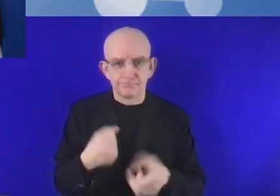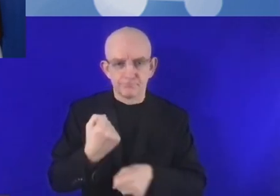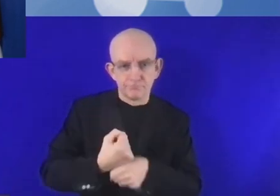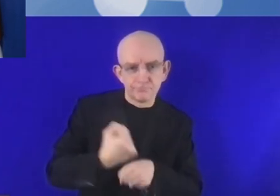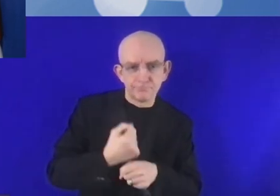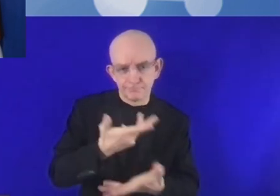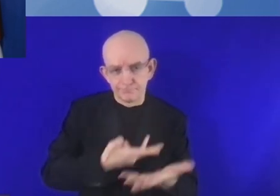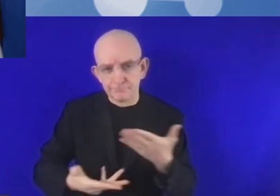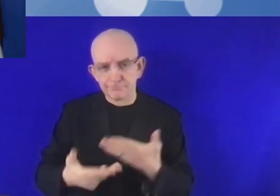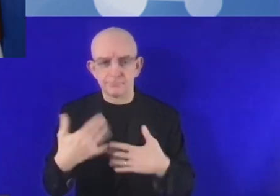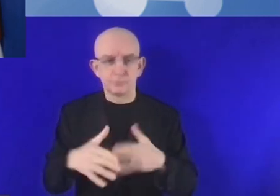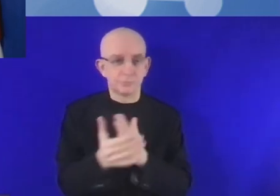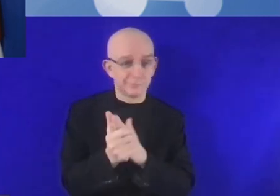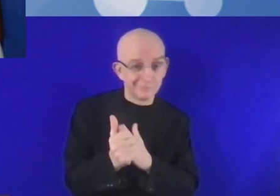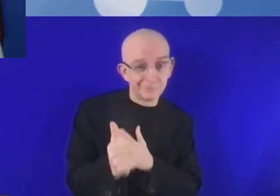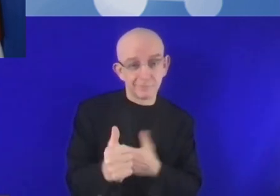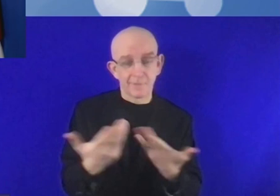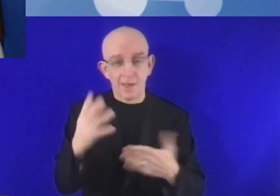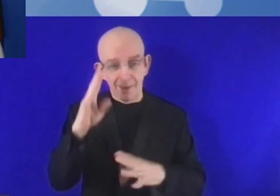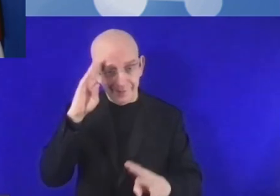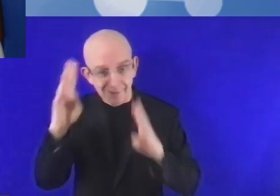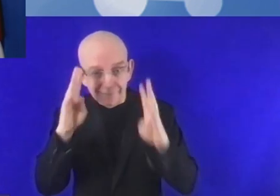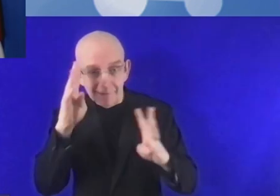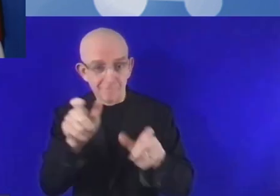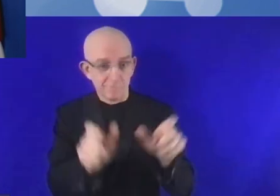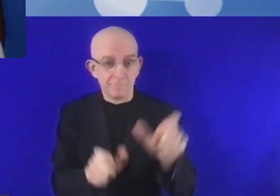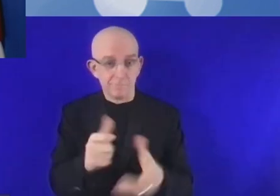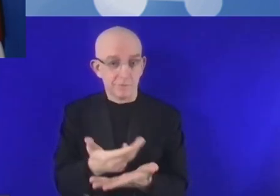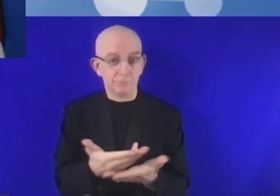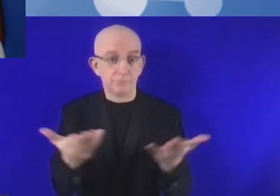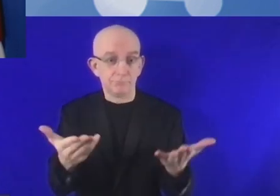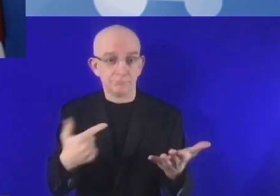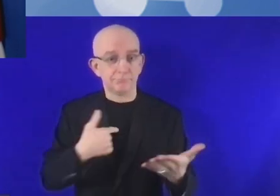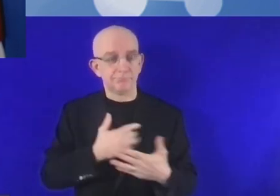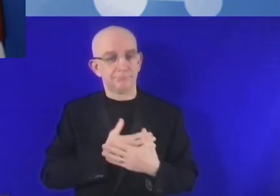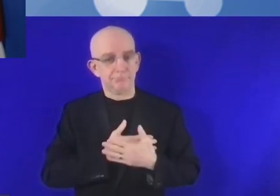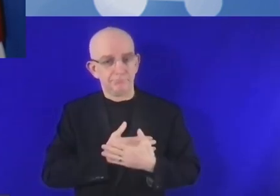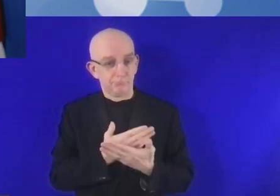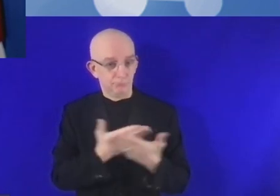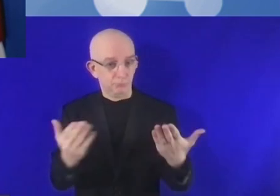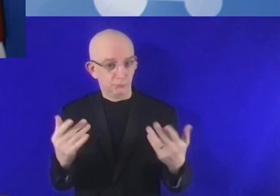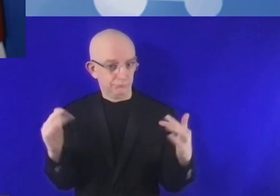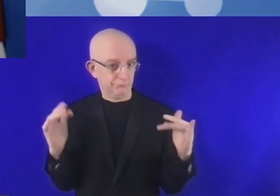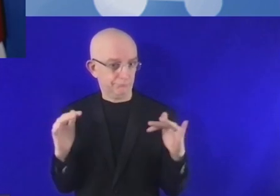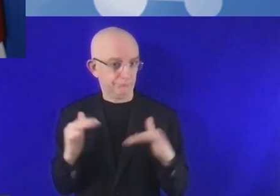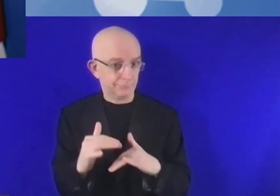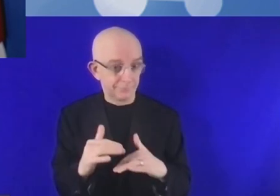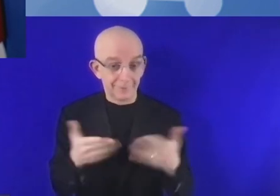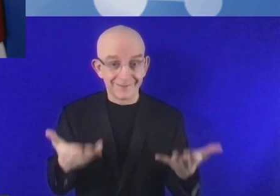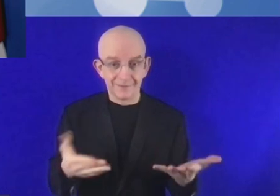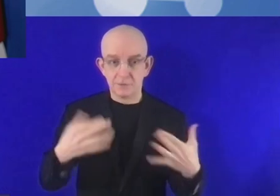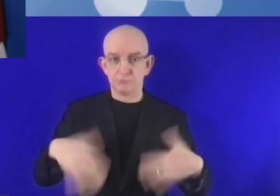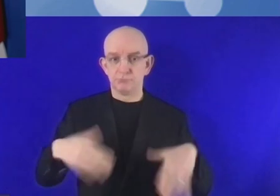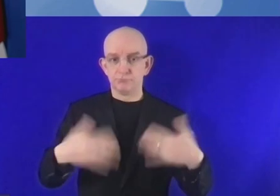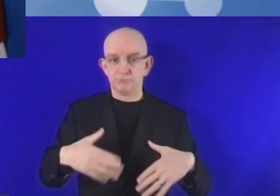wyjątkowa energia, do regionu, który jest domem bardzo ambitnych narodów, jak również bardzo pracowitych,